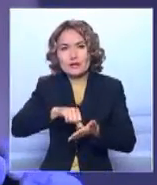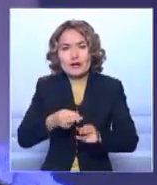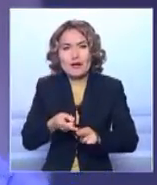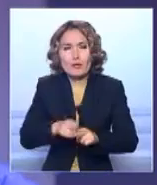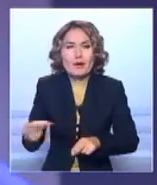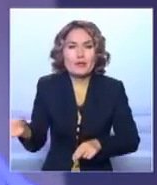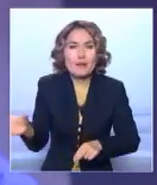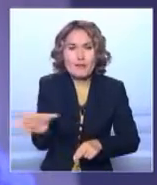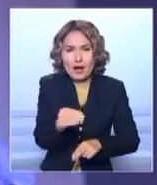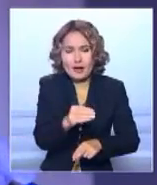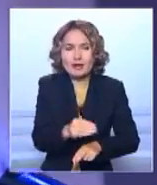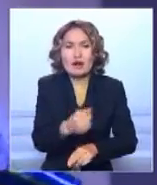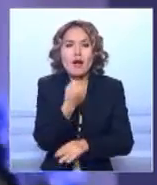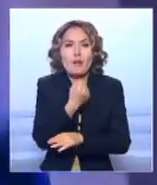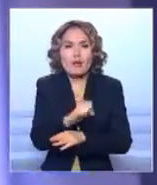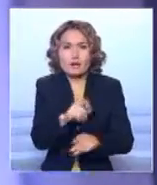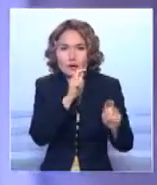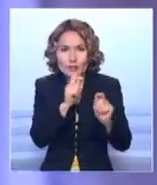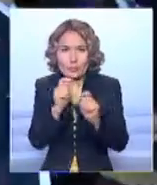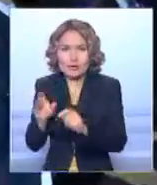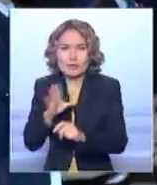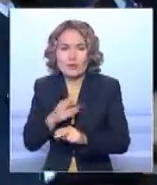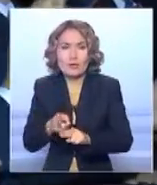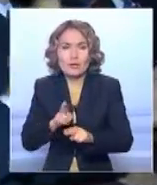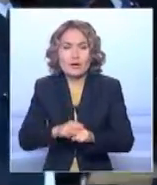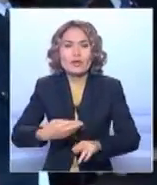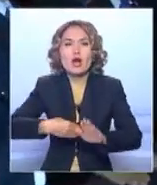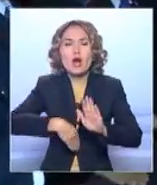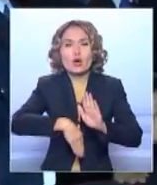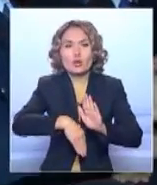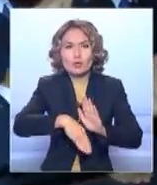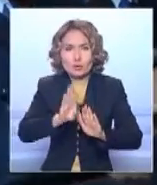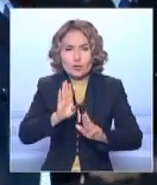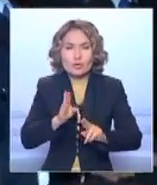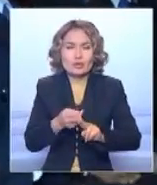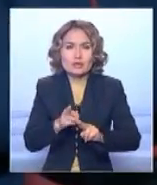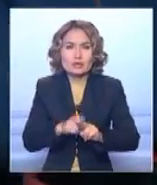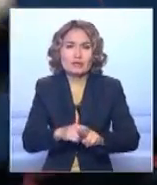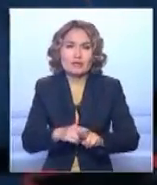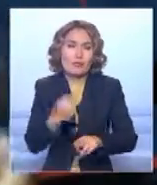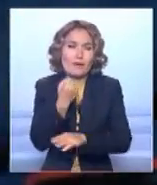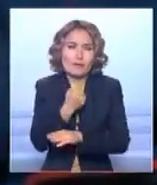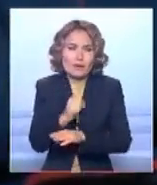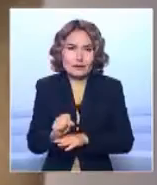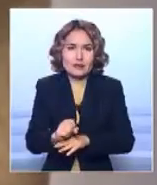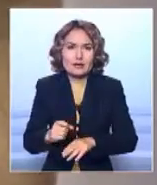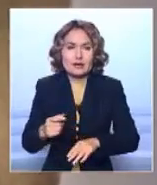қатысушылардың барлығы да сый сияпаттан құр қалмады. Үздік өнер көрсеткендер алғыс хаттармен марапатталды.